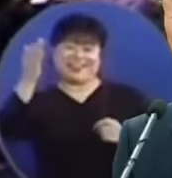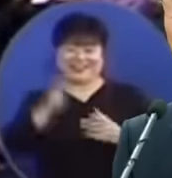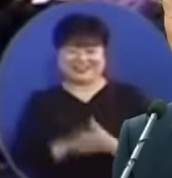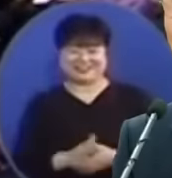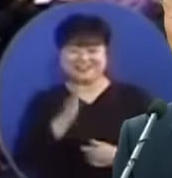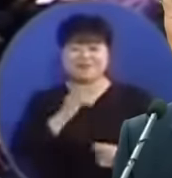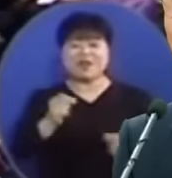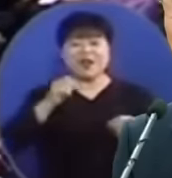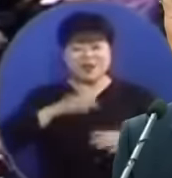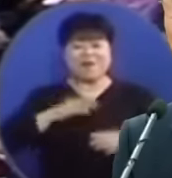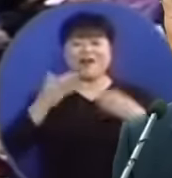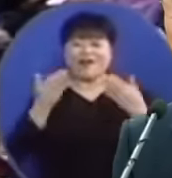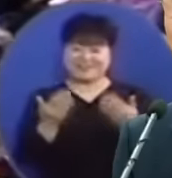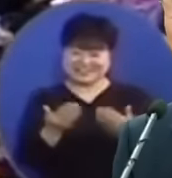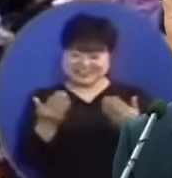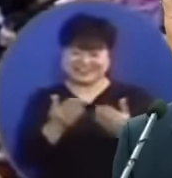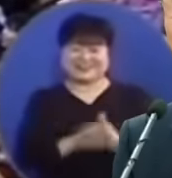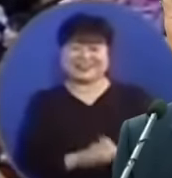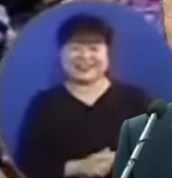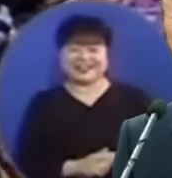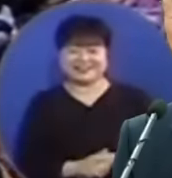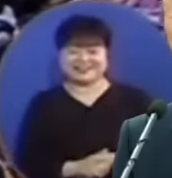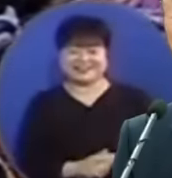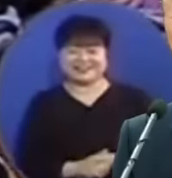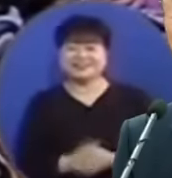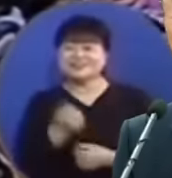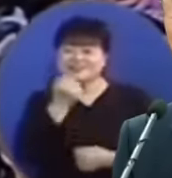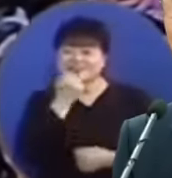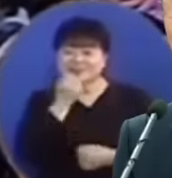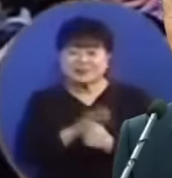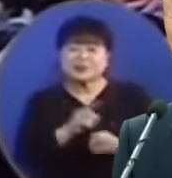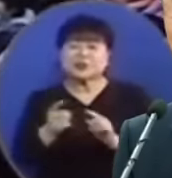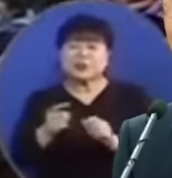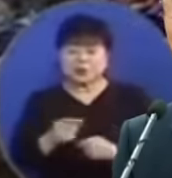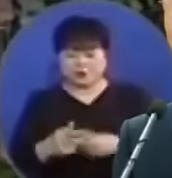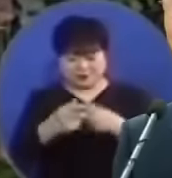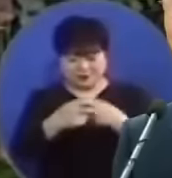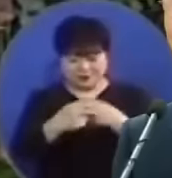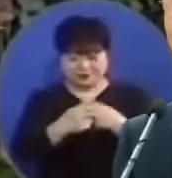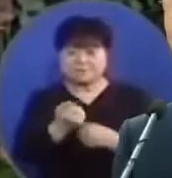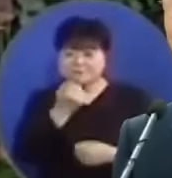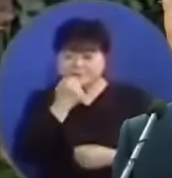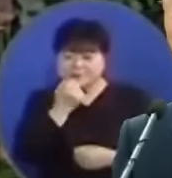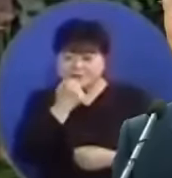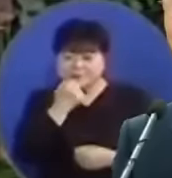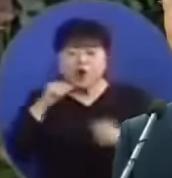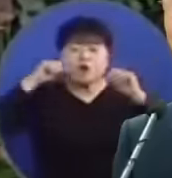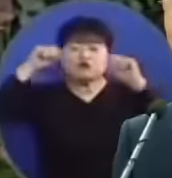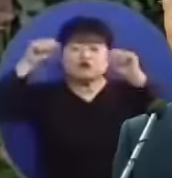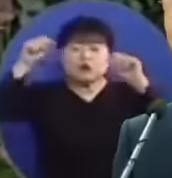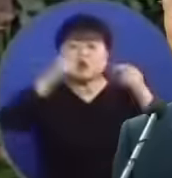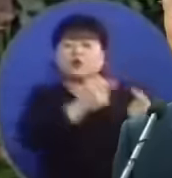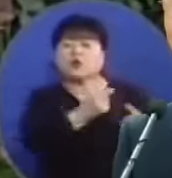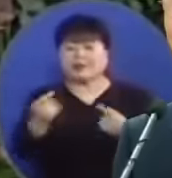참 놀라운 일입니다. 그래서 웃음 치료사들은 웃음은 운동이라고